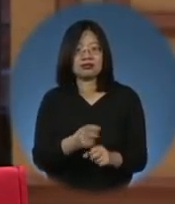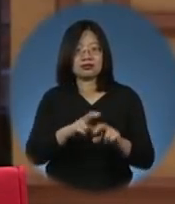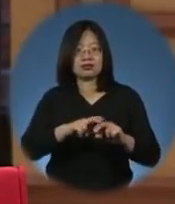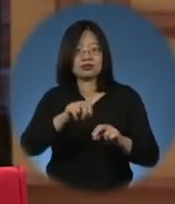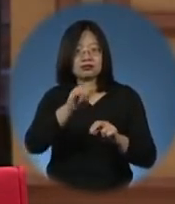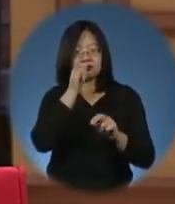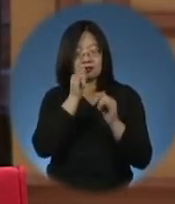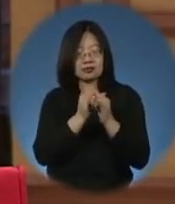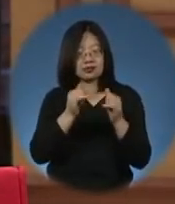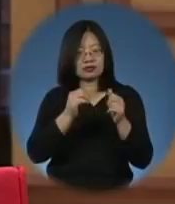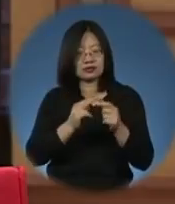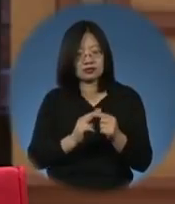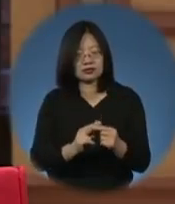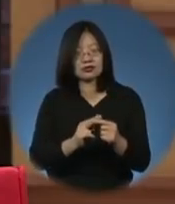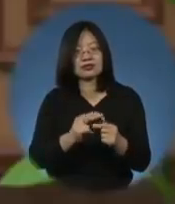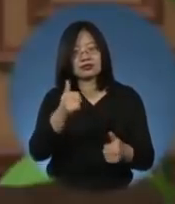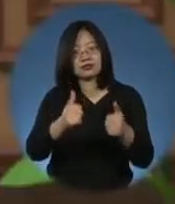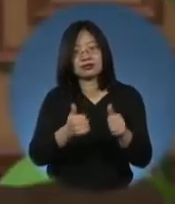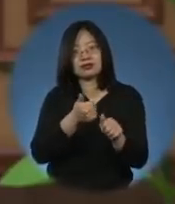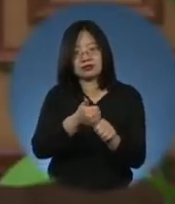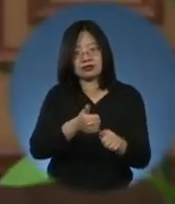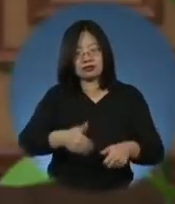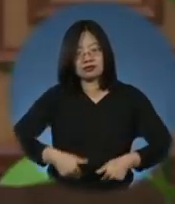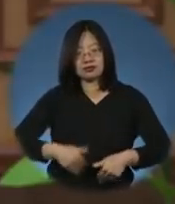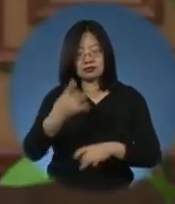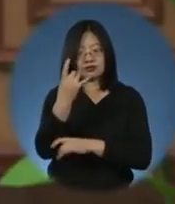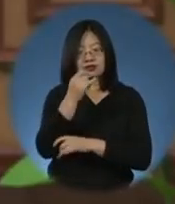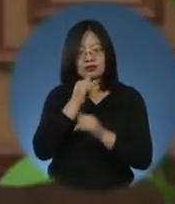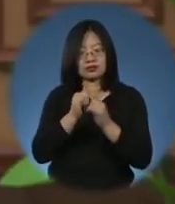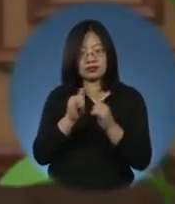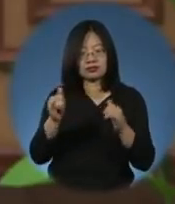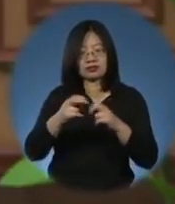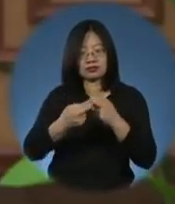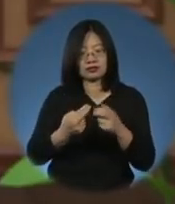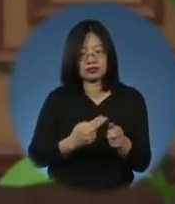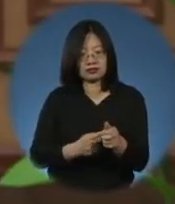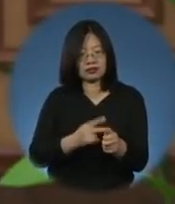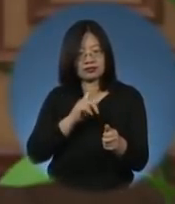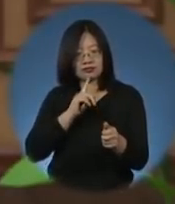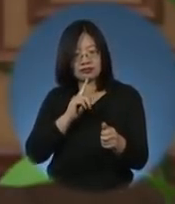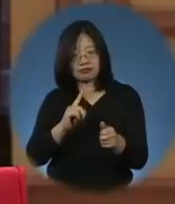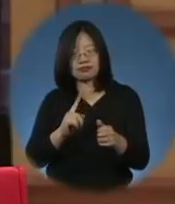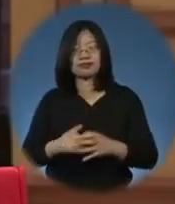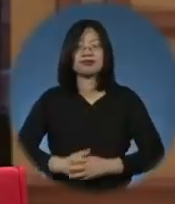자리를 잡고 있는 사람과 경쟁을 해서 이겨야 됩니다. 기존 변호사, 기존 의사. 근데 그게